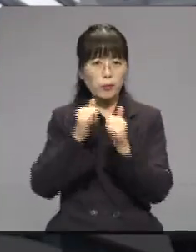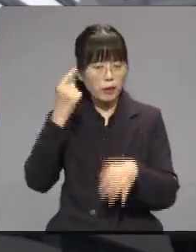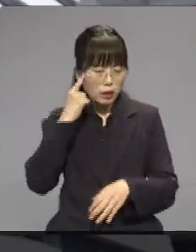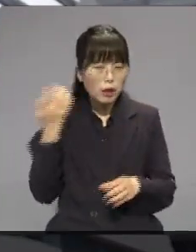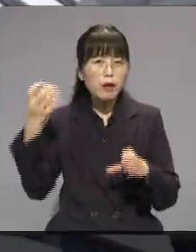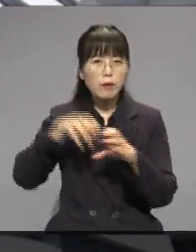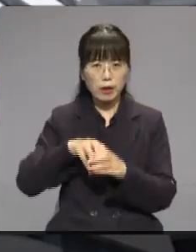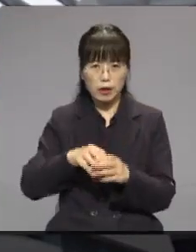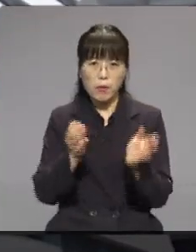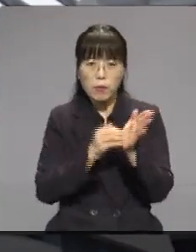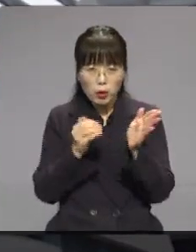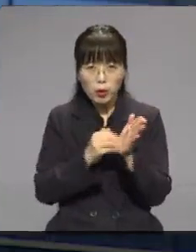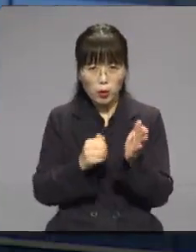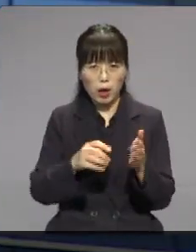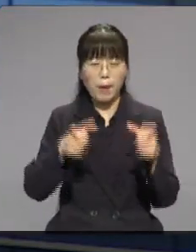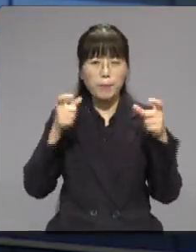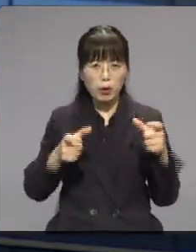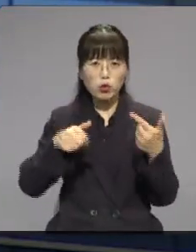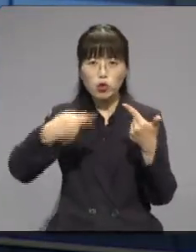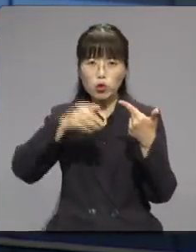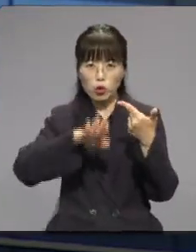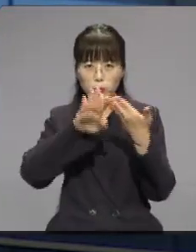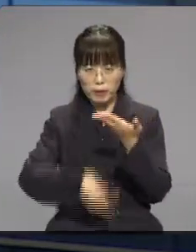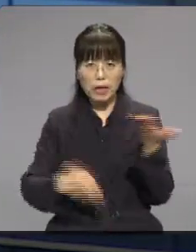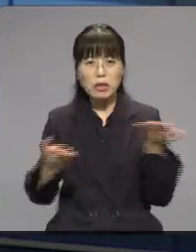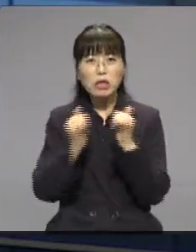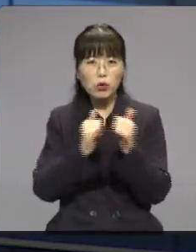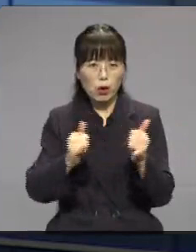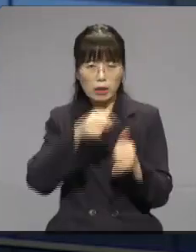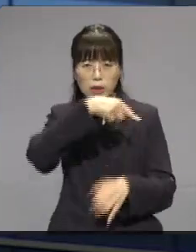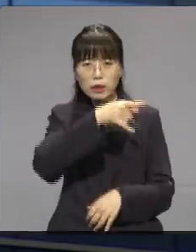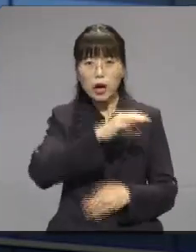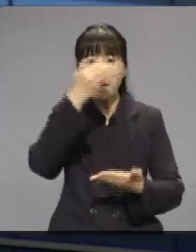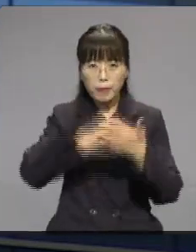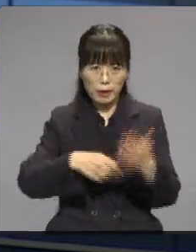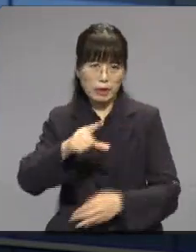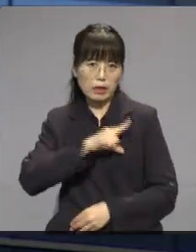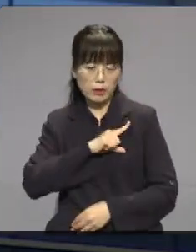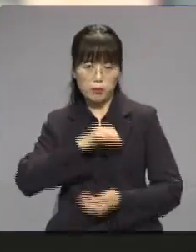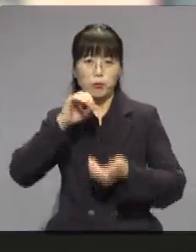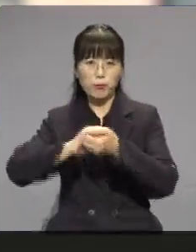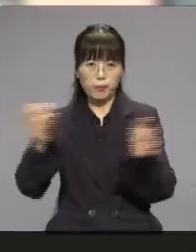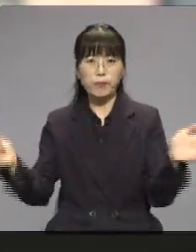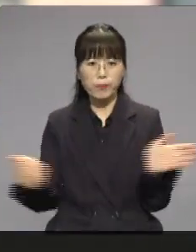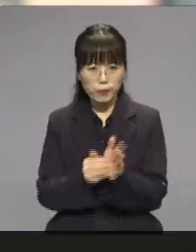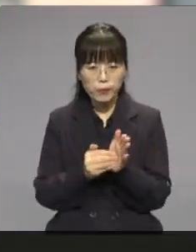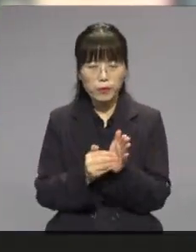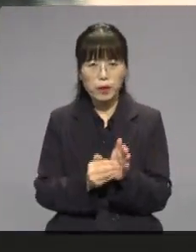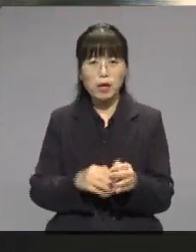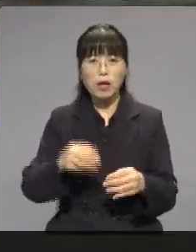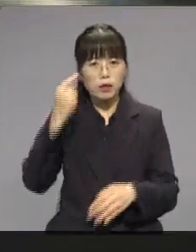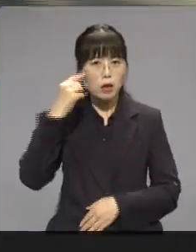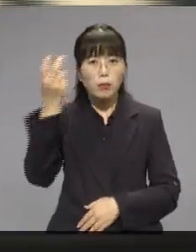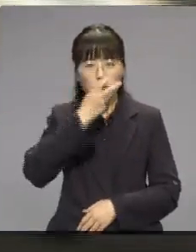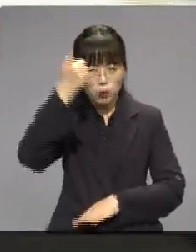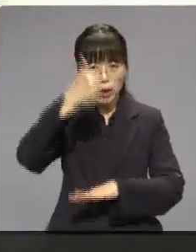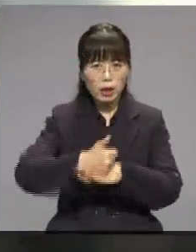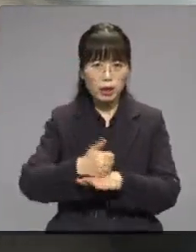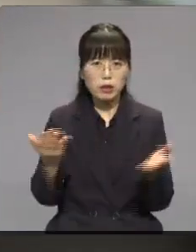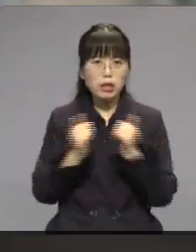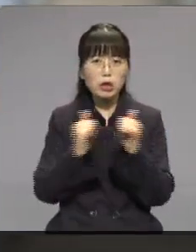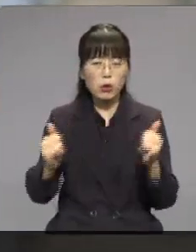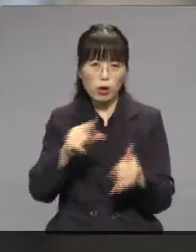반영해 비공개 범위를 6급 이하 직원 성을 제외한 이름으로 한정했습니다 설문 조사 결과